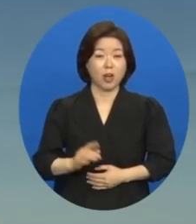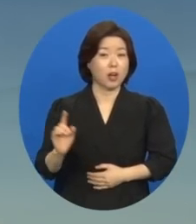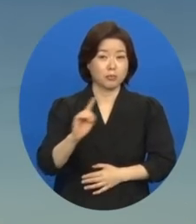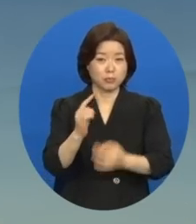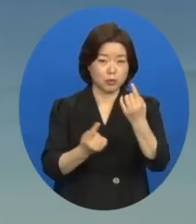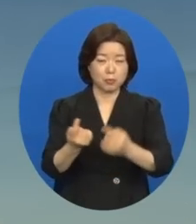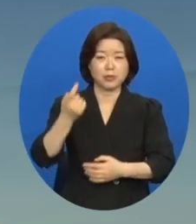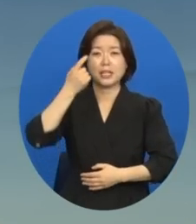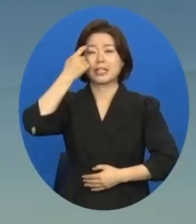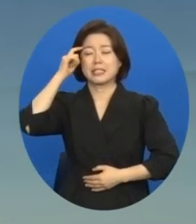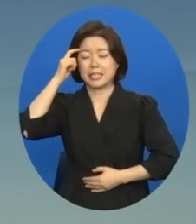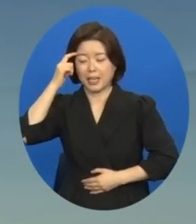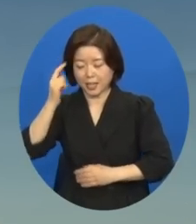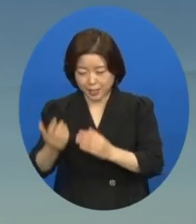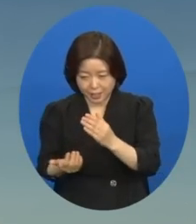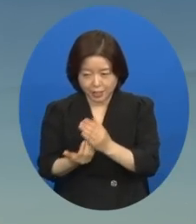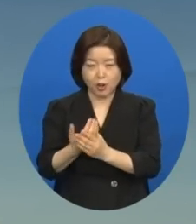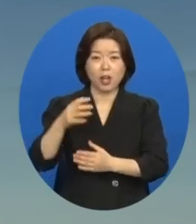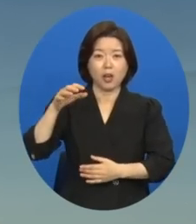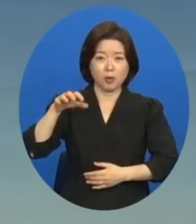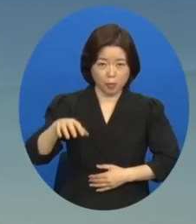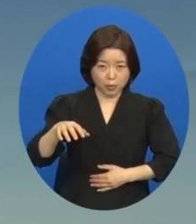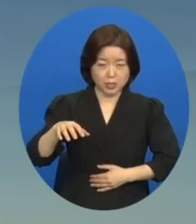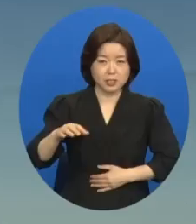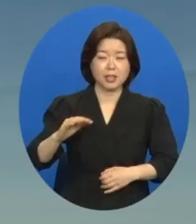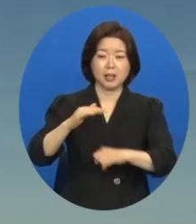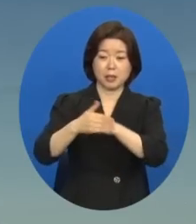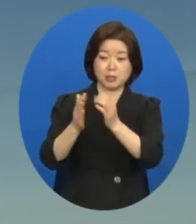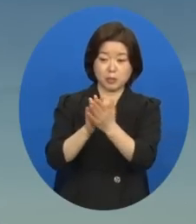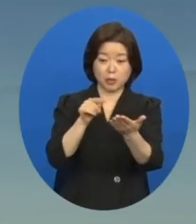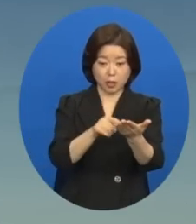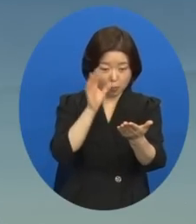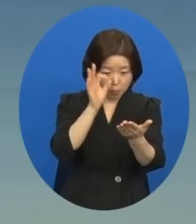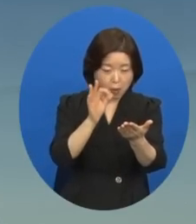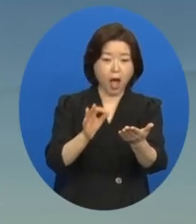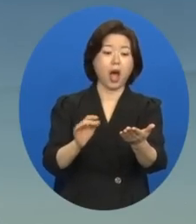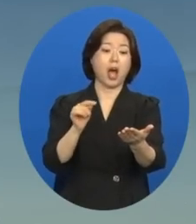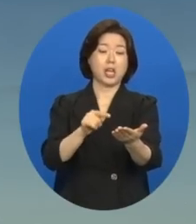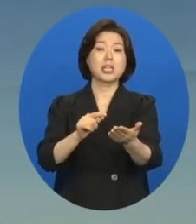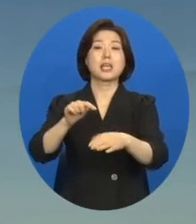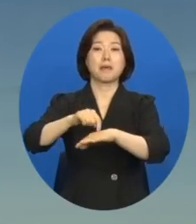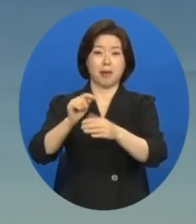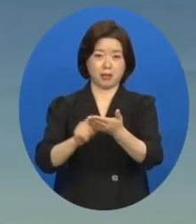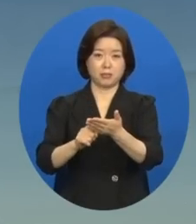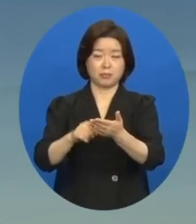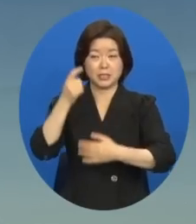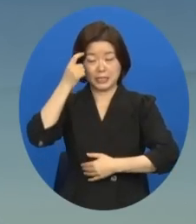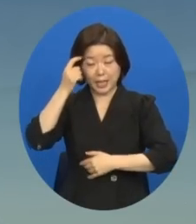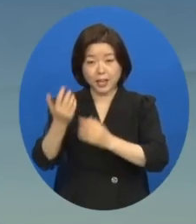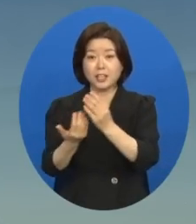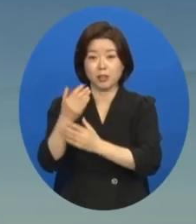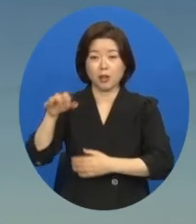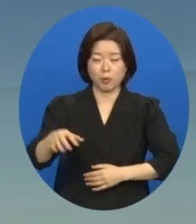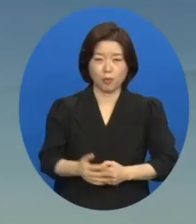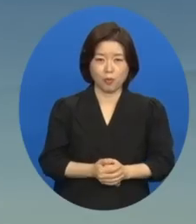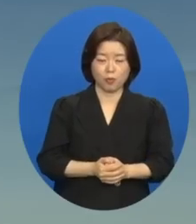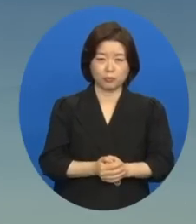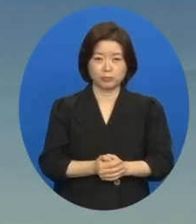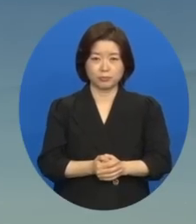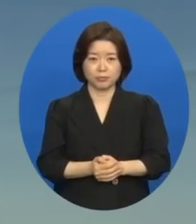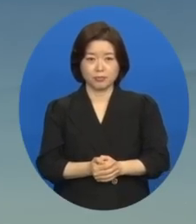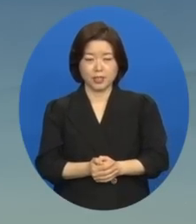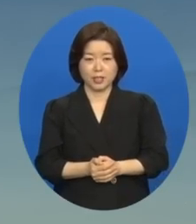생각이 일어나는 곳을 성경은 마음이다 이렇게 말합니다. 신명기 28장 47절